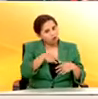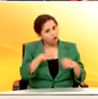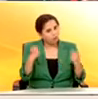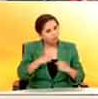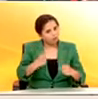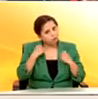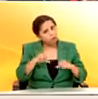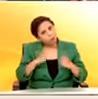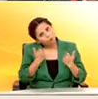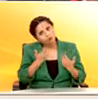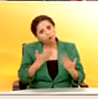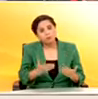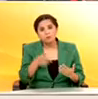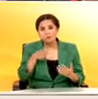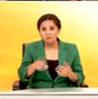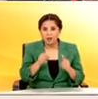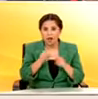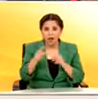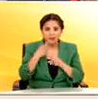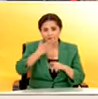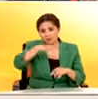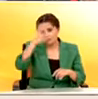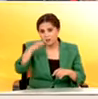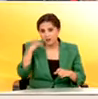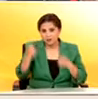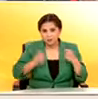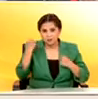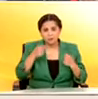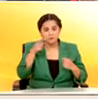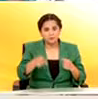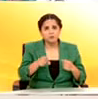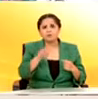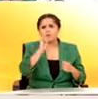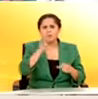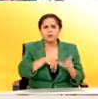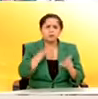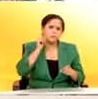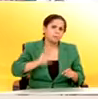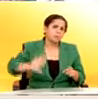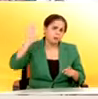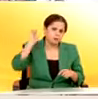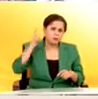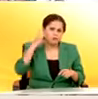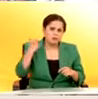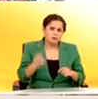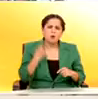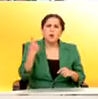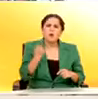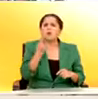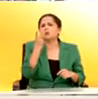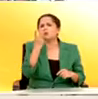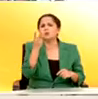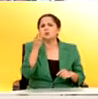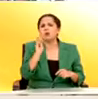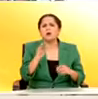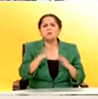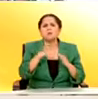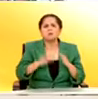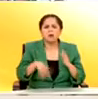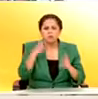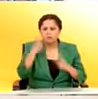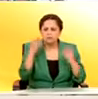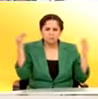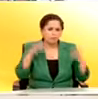आदि कैलाश की यात्रा पर जहां 3 साल पहले तक मात्र 2000 से कम पर्यटक आते